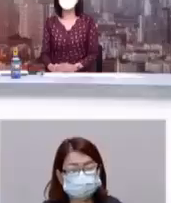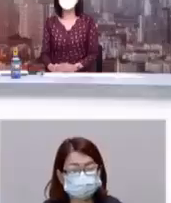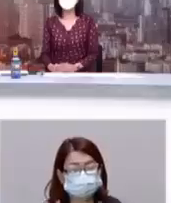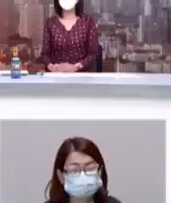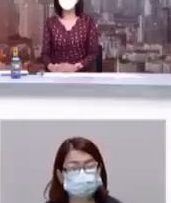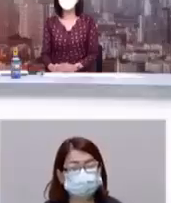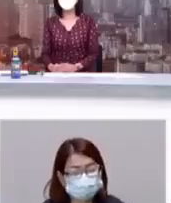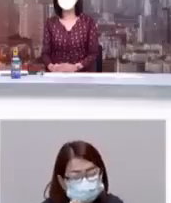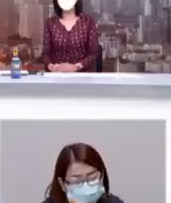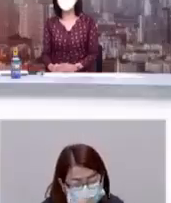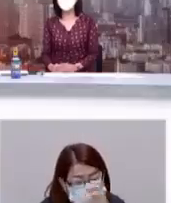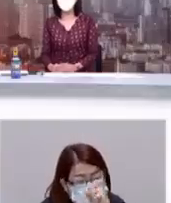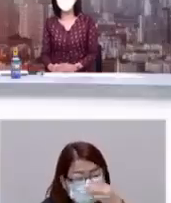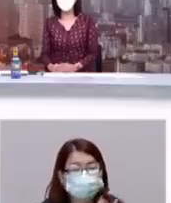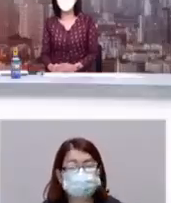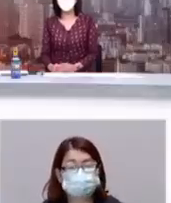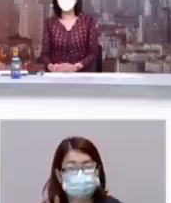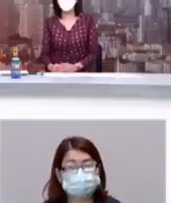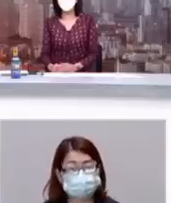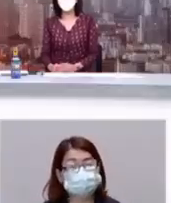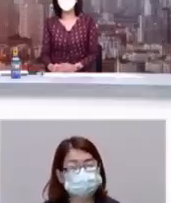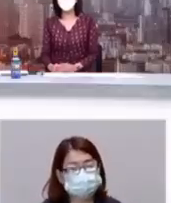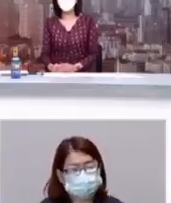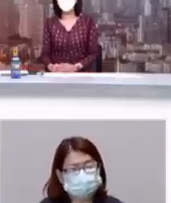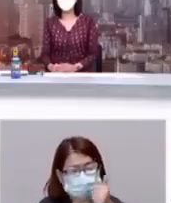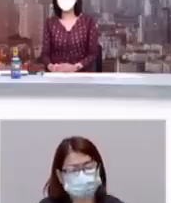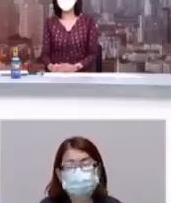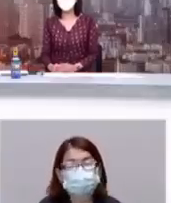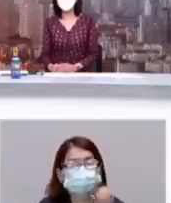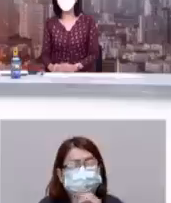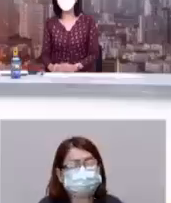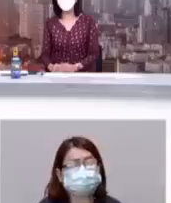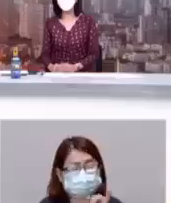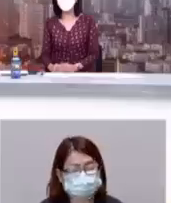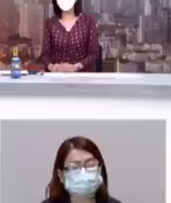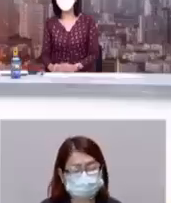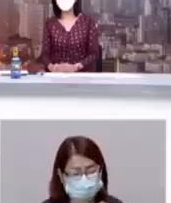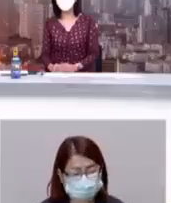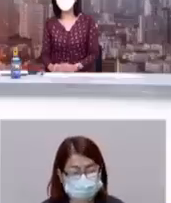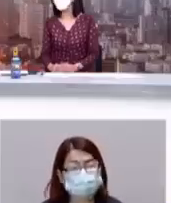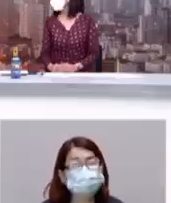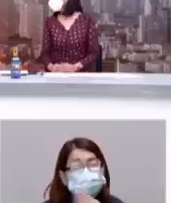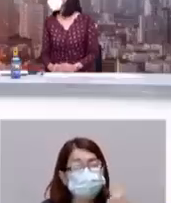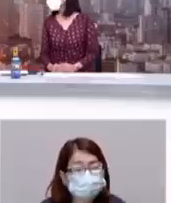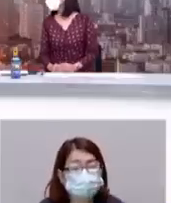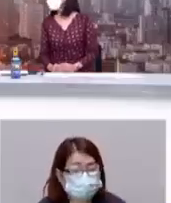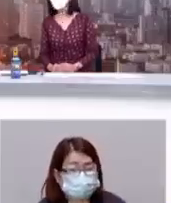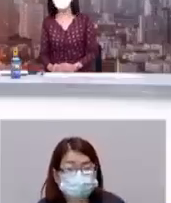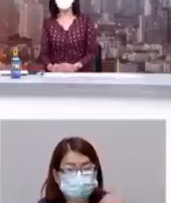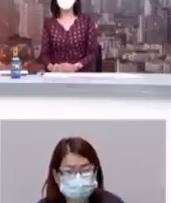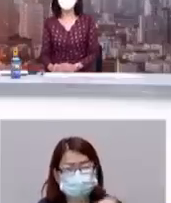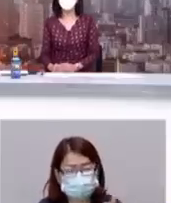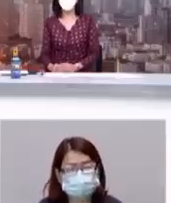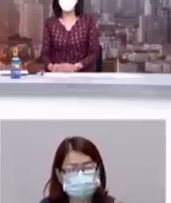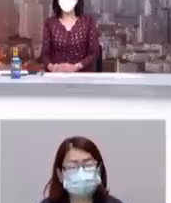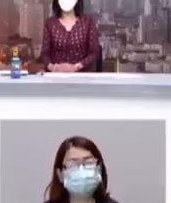ภาพออกมาให้เราได้เห็นกันดังนั้นการฉีดวัคซีนก็ย่อมดีกว่าการไม่ฉีดวัคซีนค่ะ ถ้ามีโอกาสรับวัคซีนก็รีบรับรีบฉีดกันดีกว่านะครับวันนี้ขอบคุณ